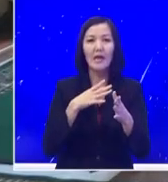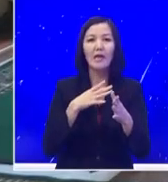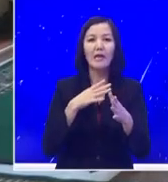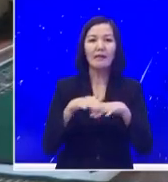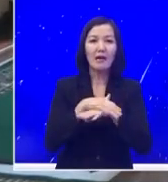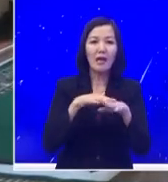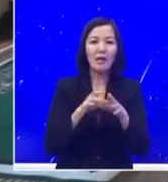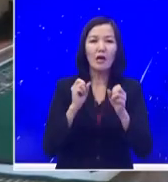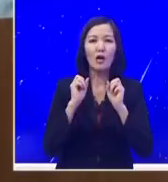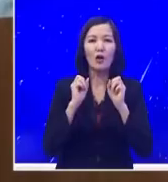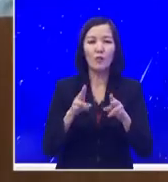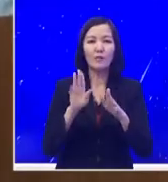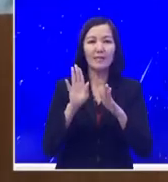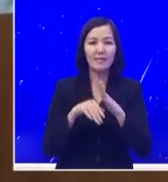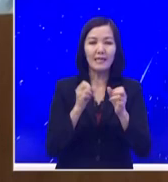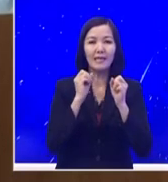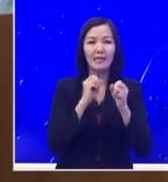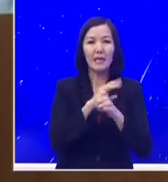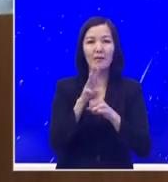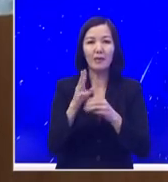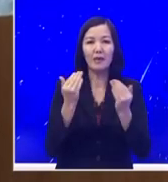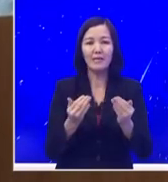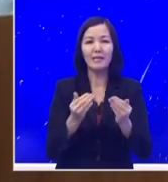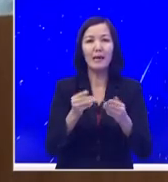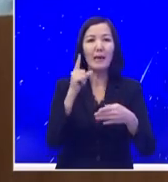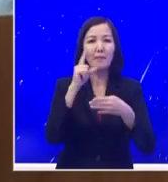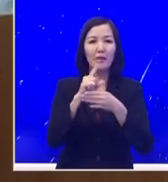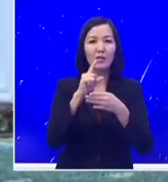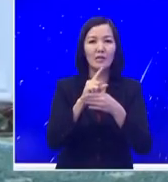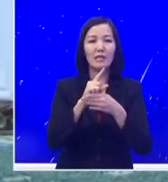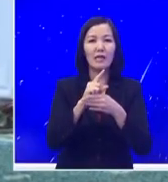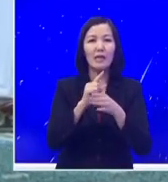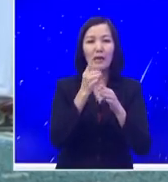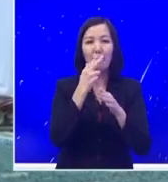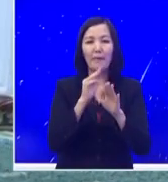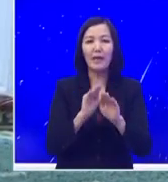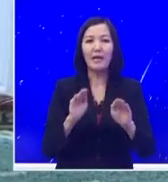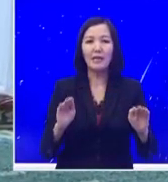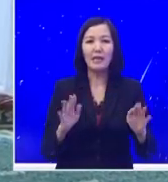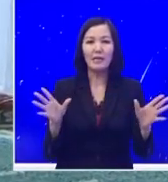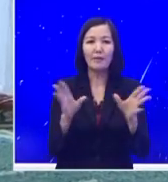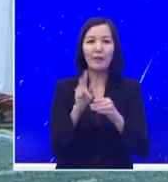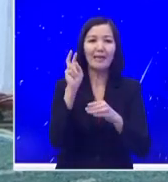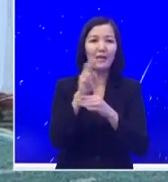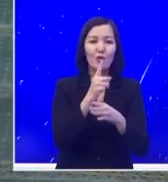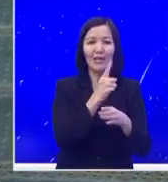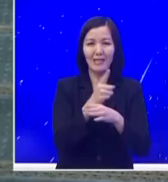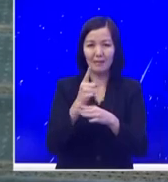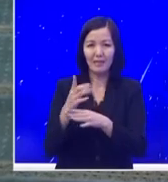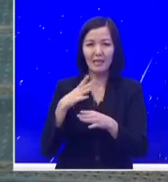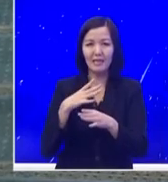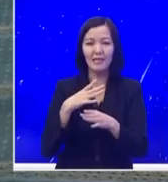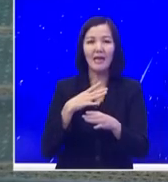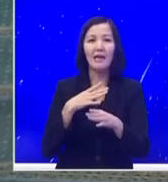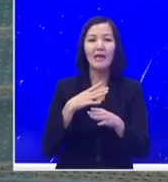Жамағат қауіпсіздігін қамтамасыз ету үшін әзірге мешіттерде балиғат жасына толмаған балаларды ертіп әкелуге тыйым